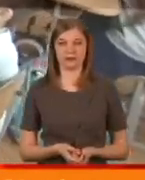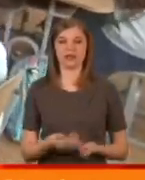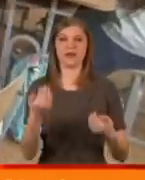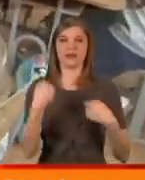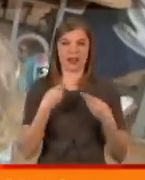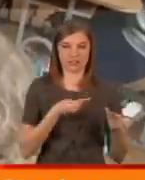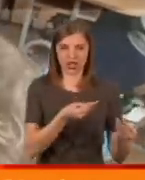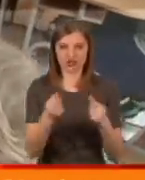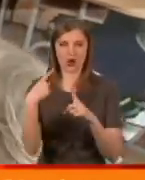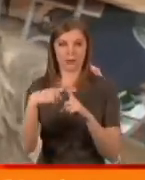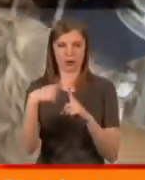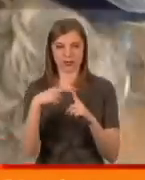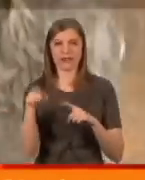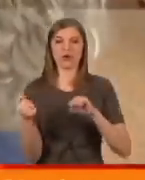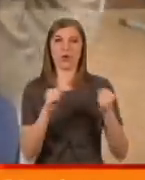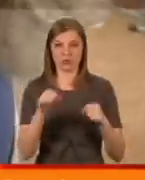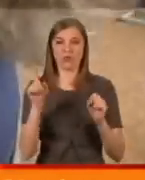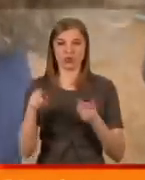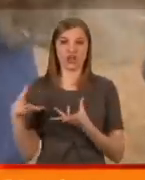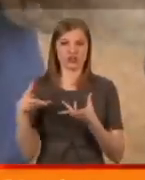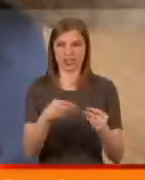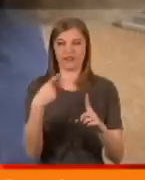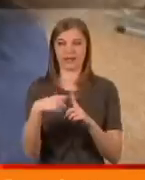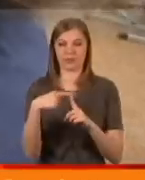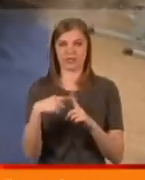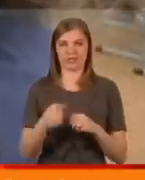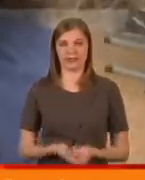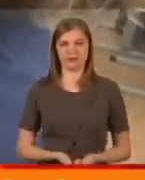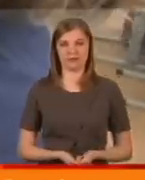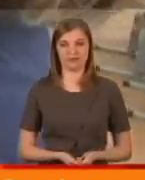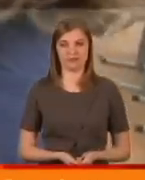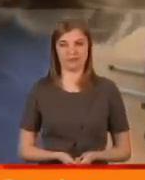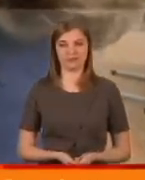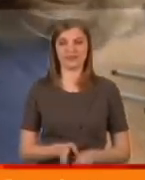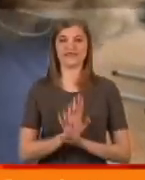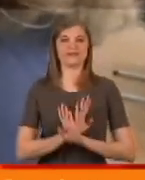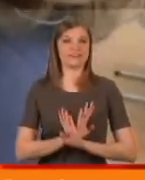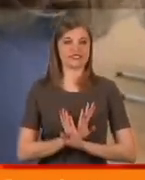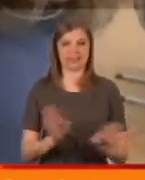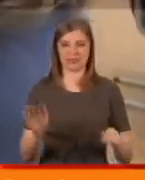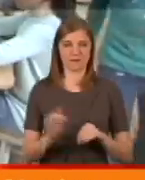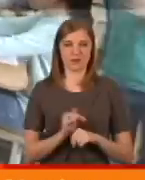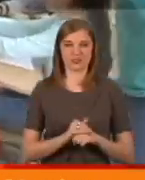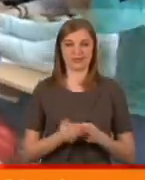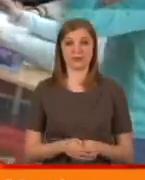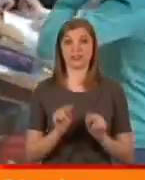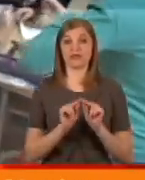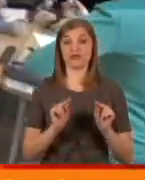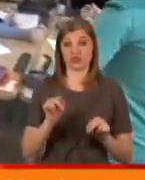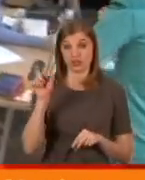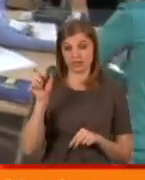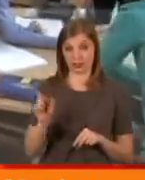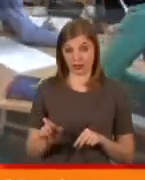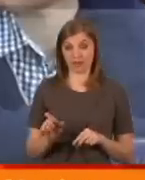позитивом і ви один одного заряджаєте позитивом Ванюшка все молодці вчителька